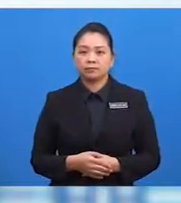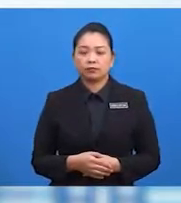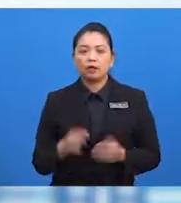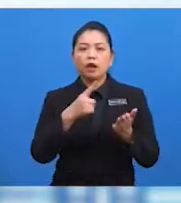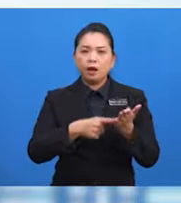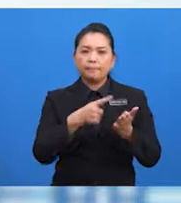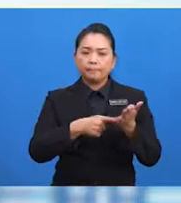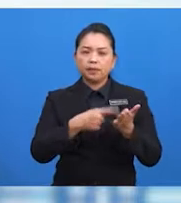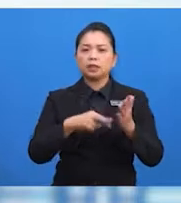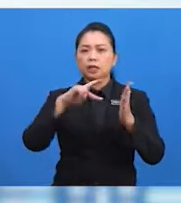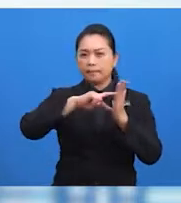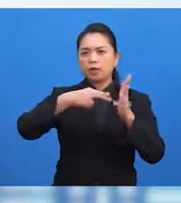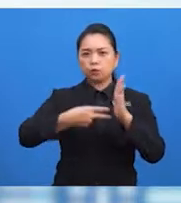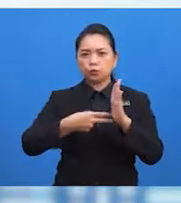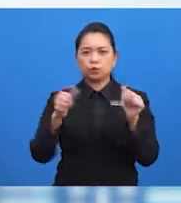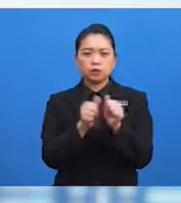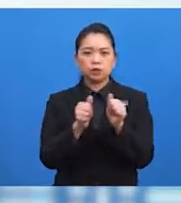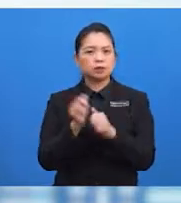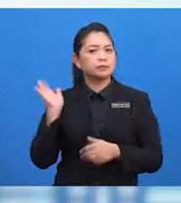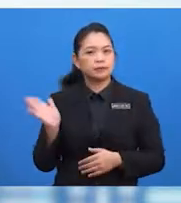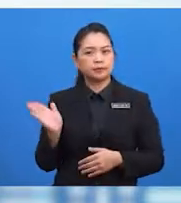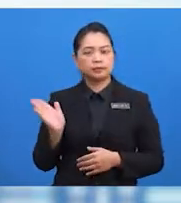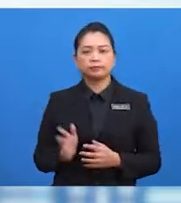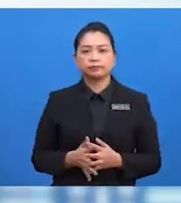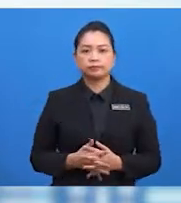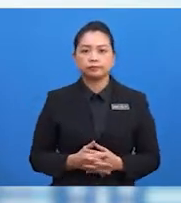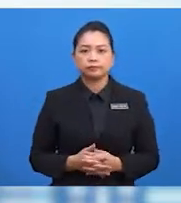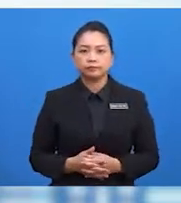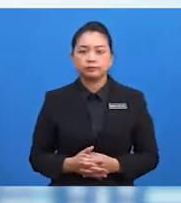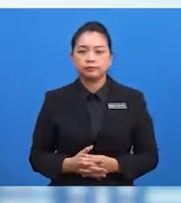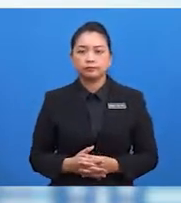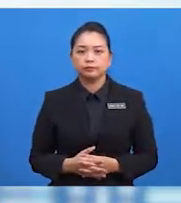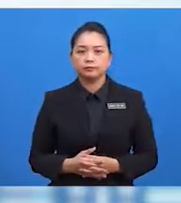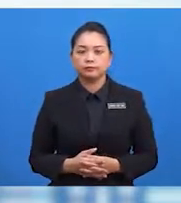Apakah yang dimaksudkan dengan bayaran khidmat hutang?